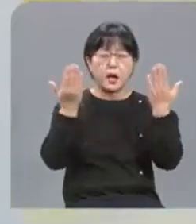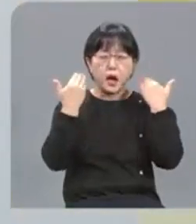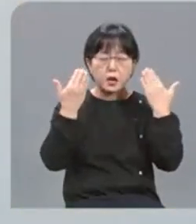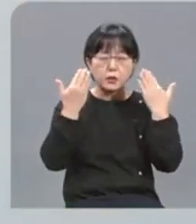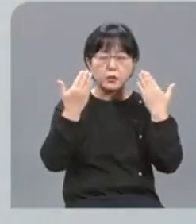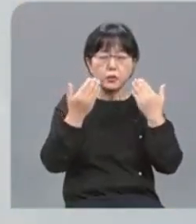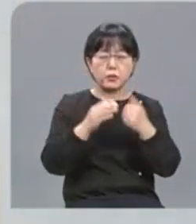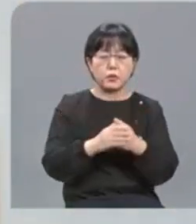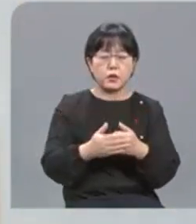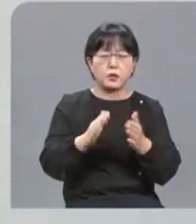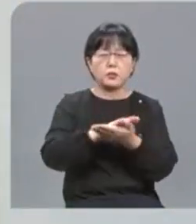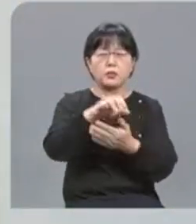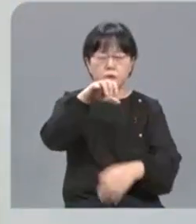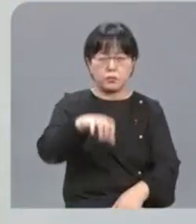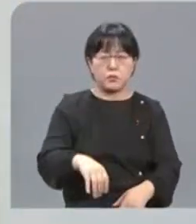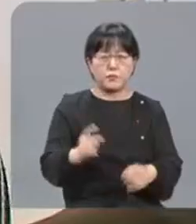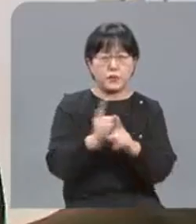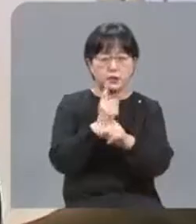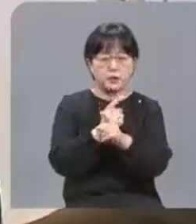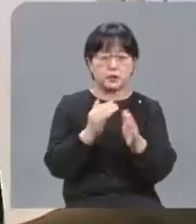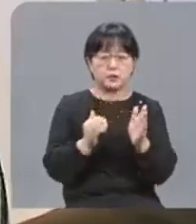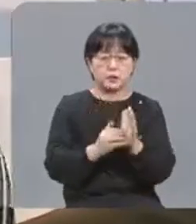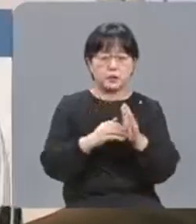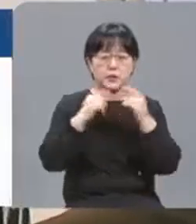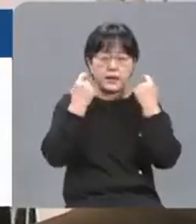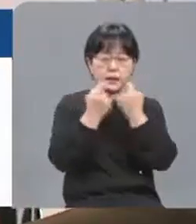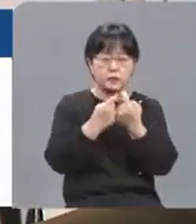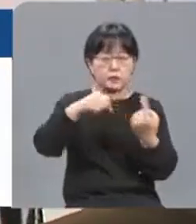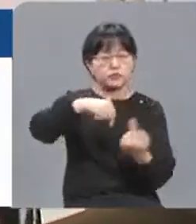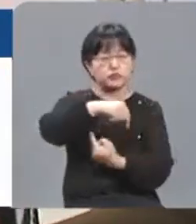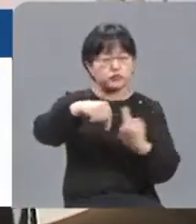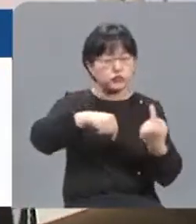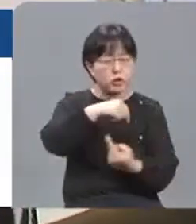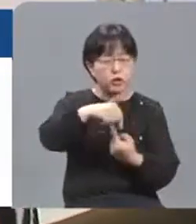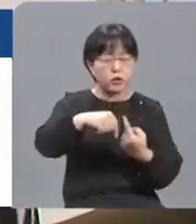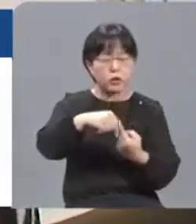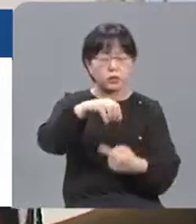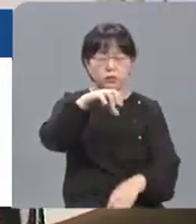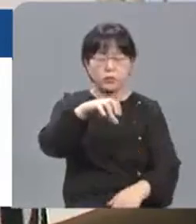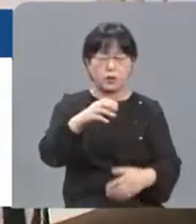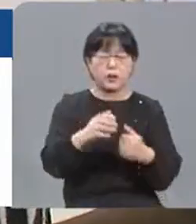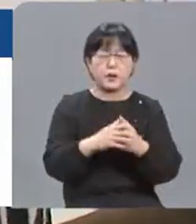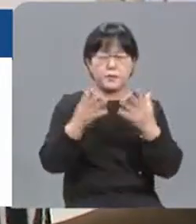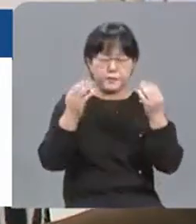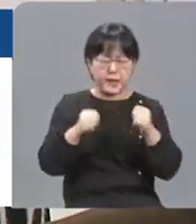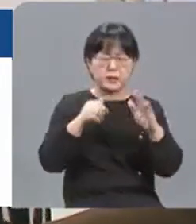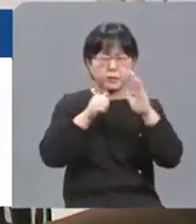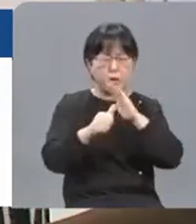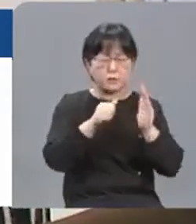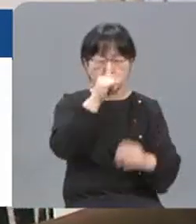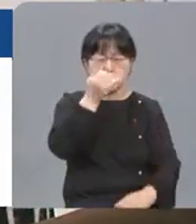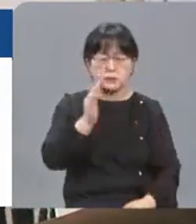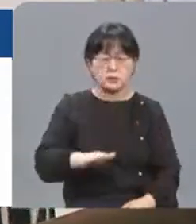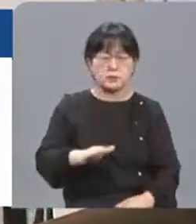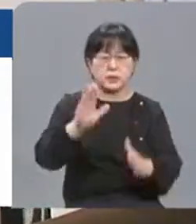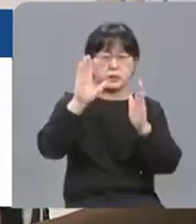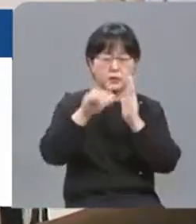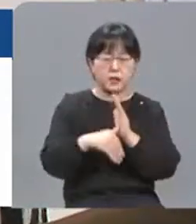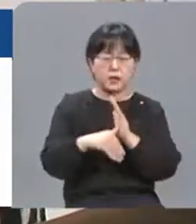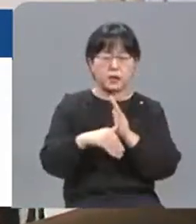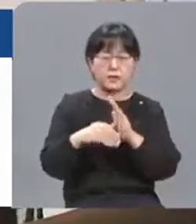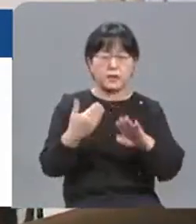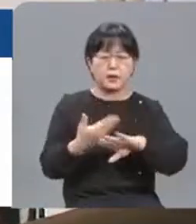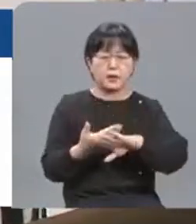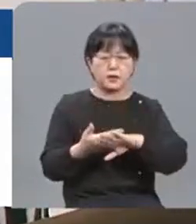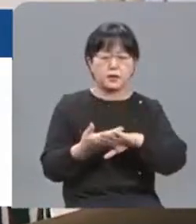분교장 건물이 놀이터로 변신한 겁니다. 개인적으로 운영하는 플레이랜드나 이런 곳을 많이 이용하였는데 시대가 흐르다 보니